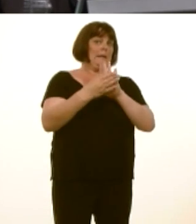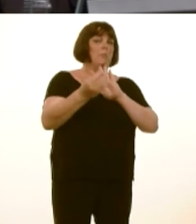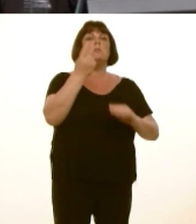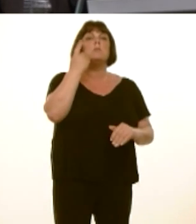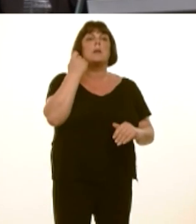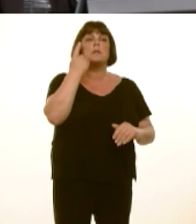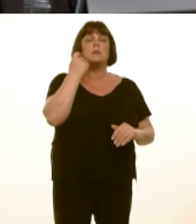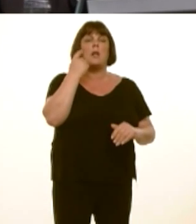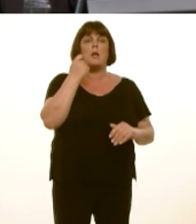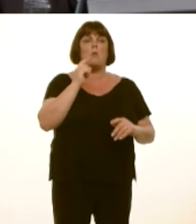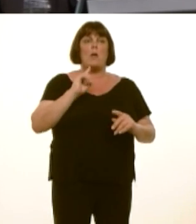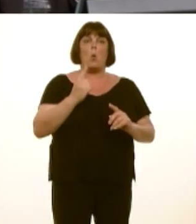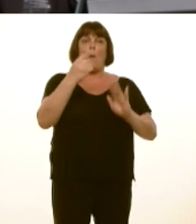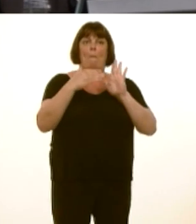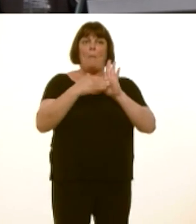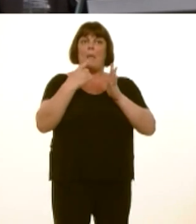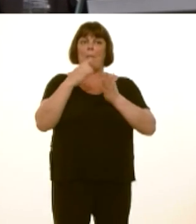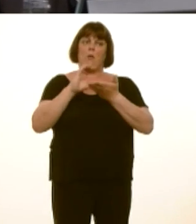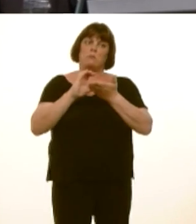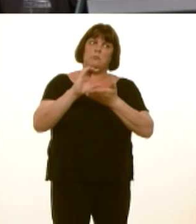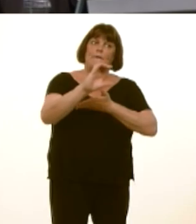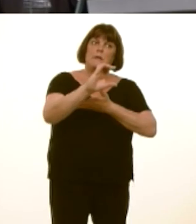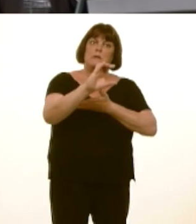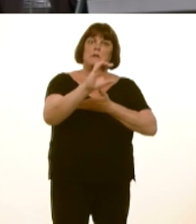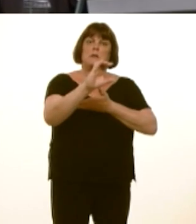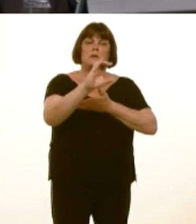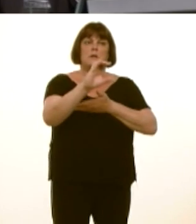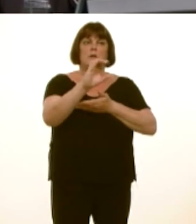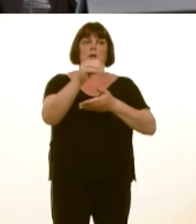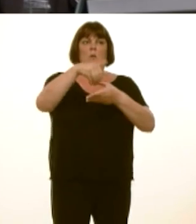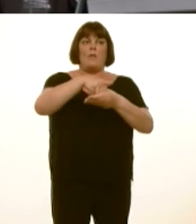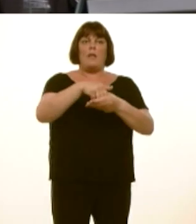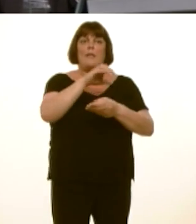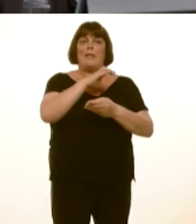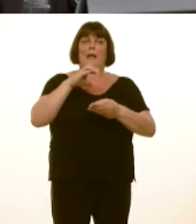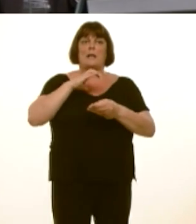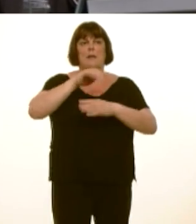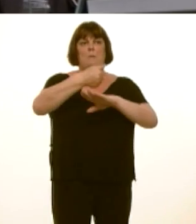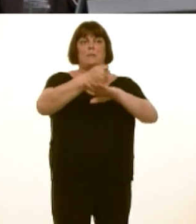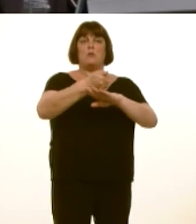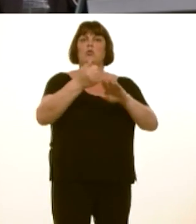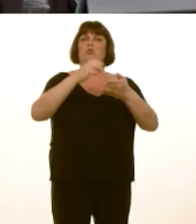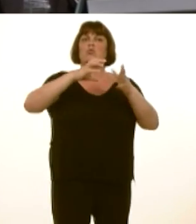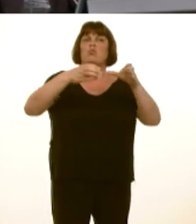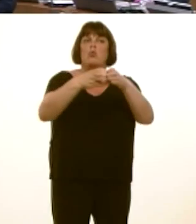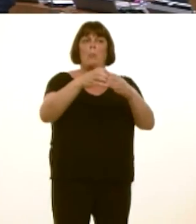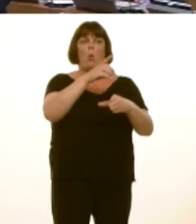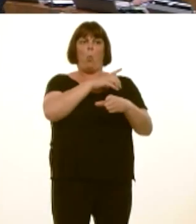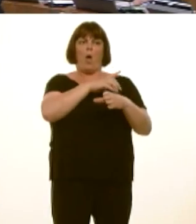buddsoddi 1 miliwn o bunnoedd yn ychwanegol y flwyddyn i ail fodelu a gwella gwasanaethau canser yng